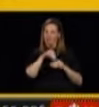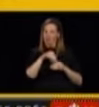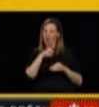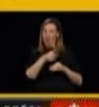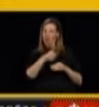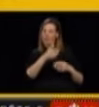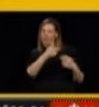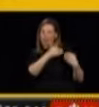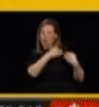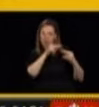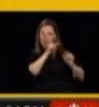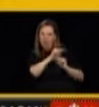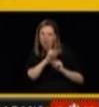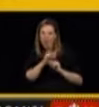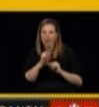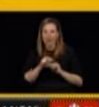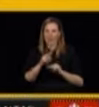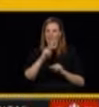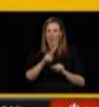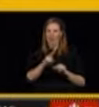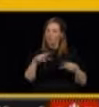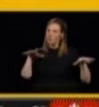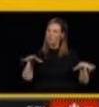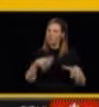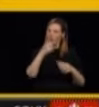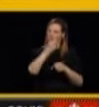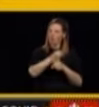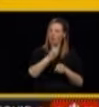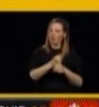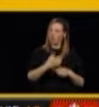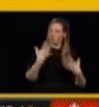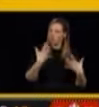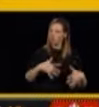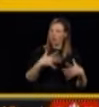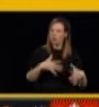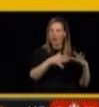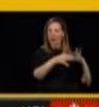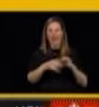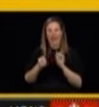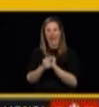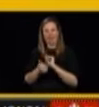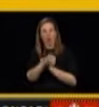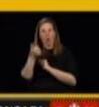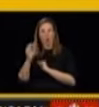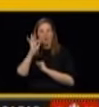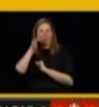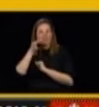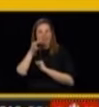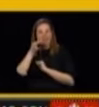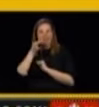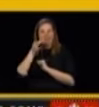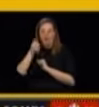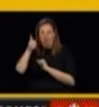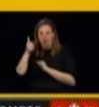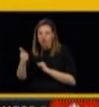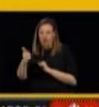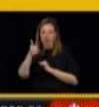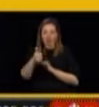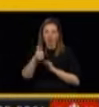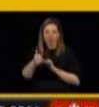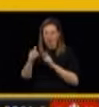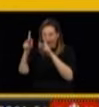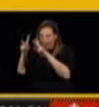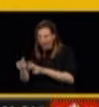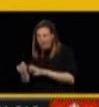en cancérologie qui sont très, très actifs avec des cliniciens et qui évaluent toutes les situations. Alors, par